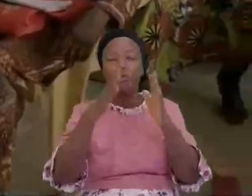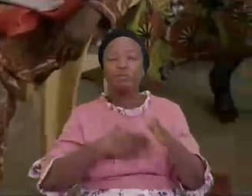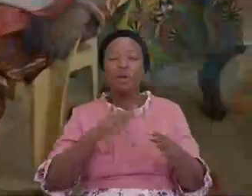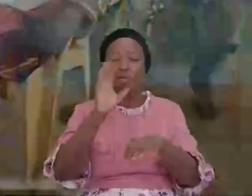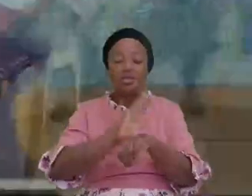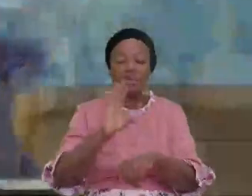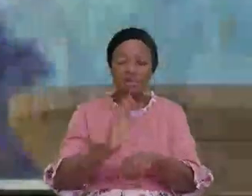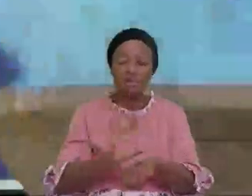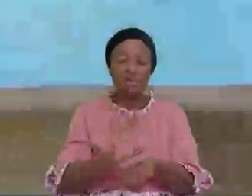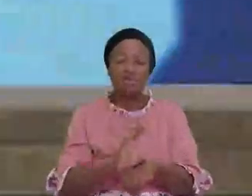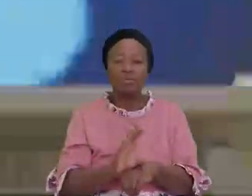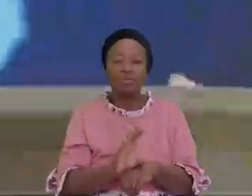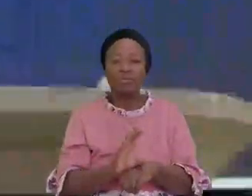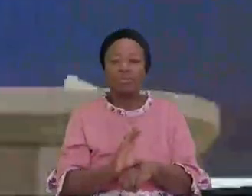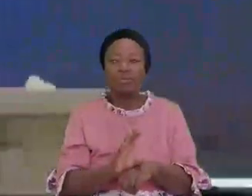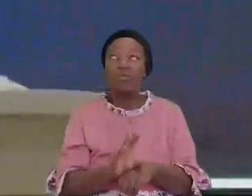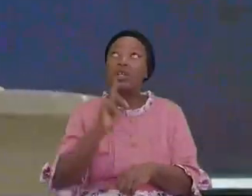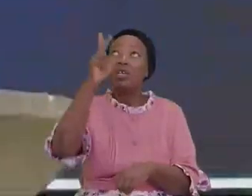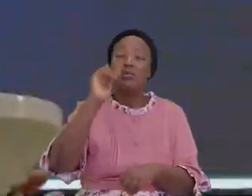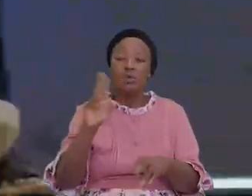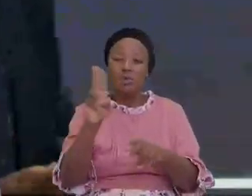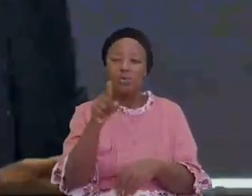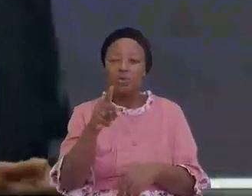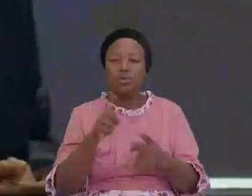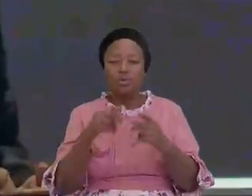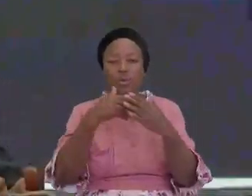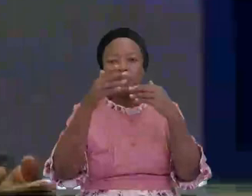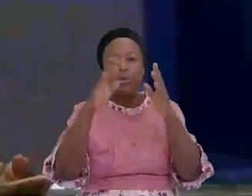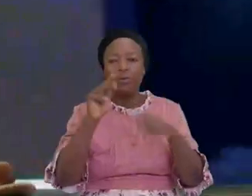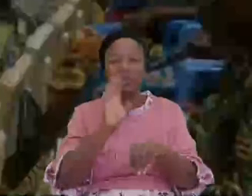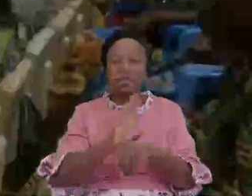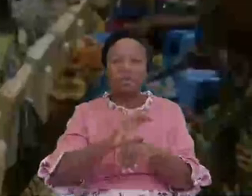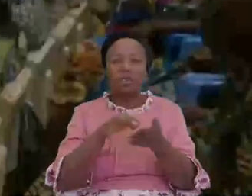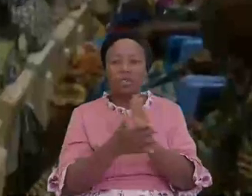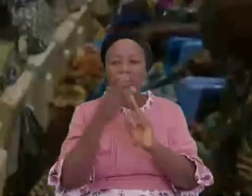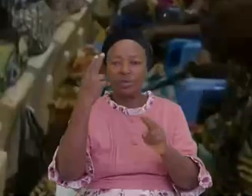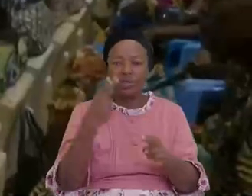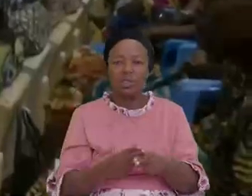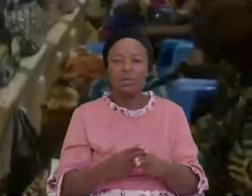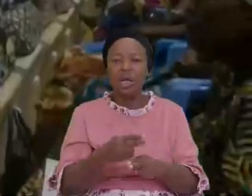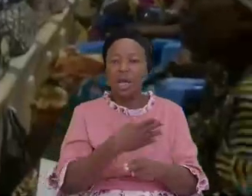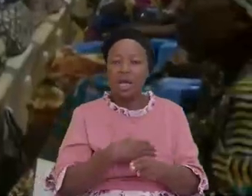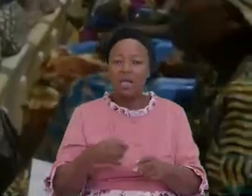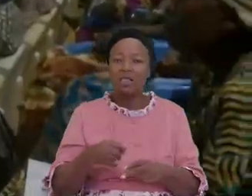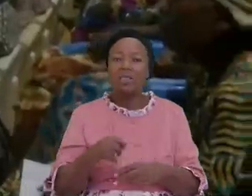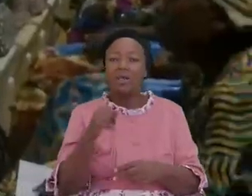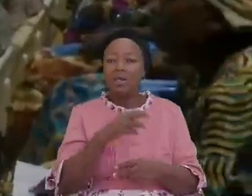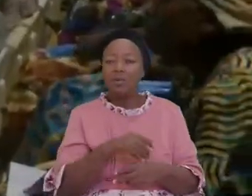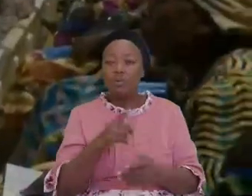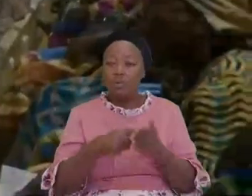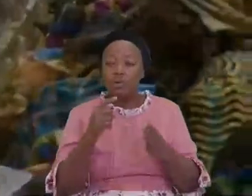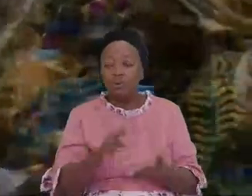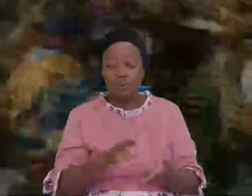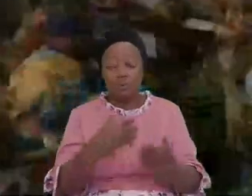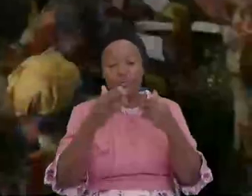Sur ce roc, je bâtirai mon église. Il va t'utiliser pour bâtir son église. Et ce que tu bâtis